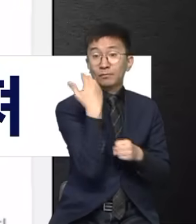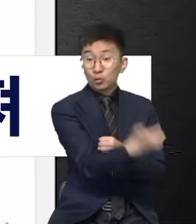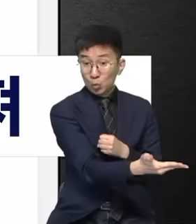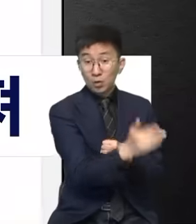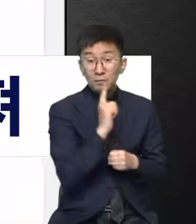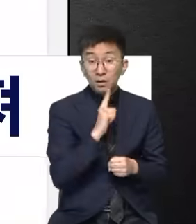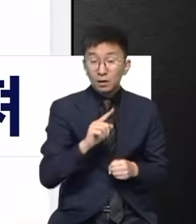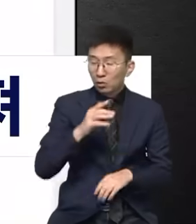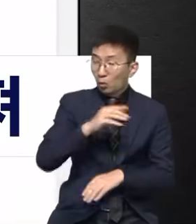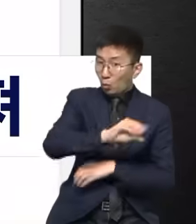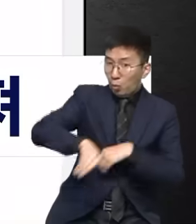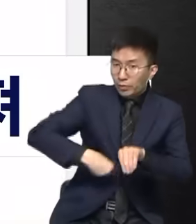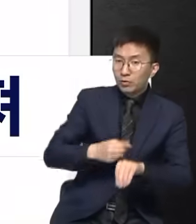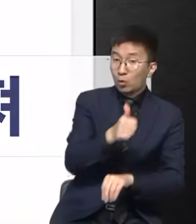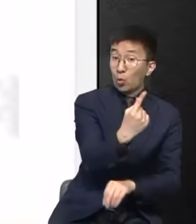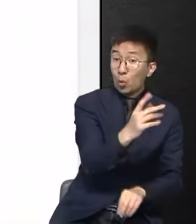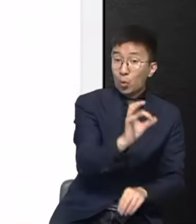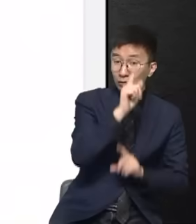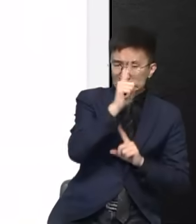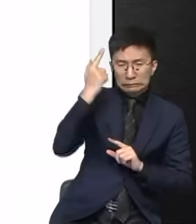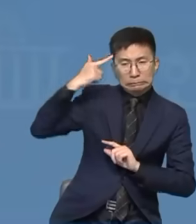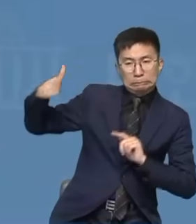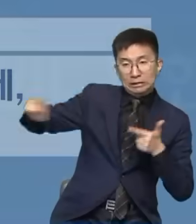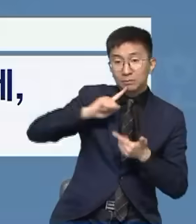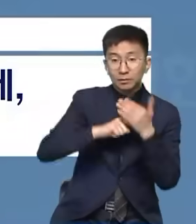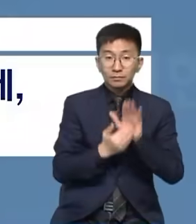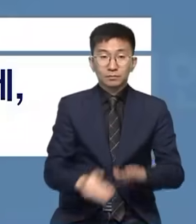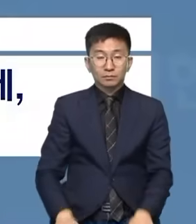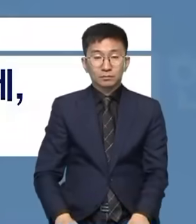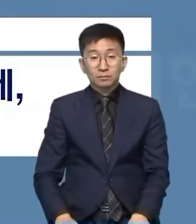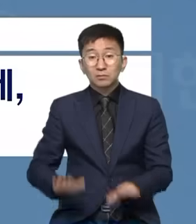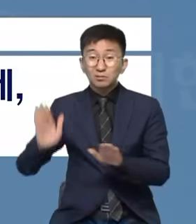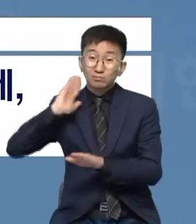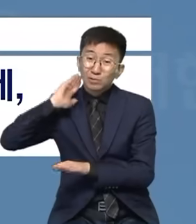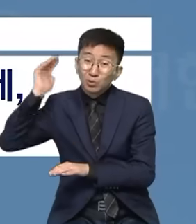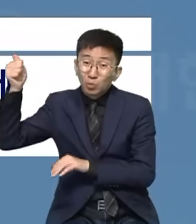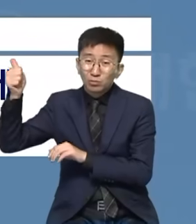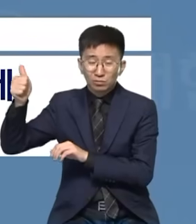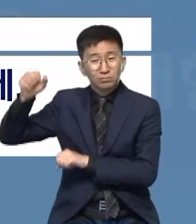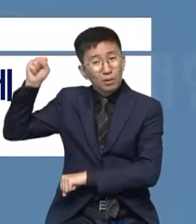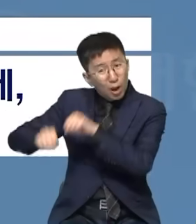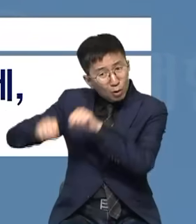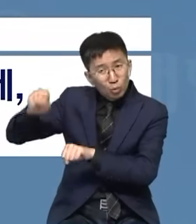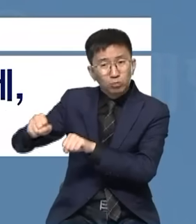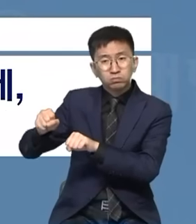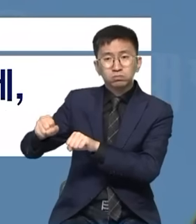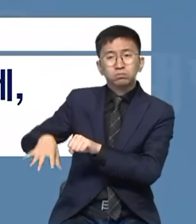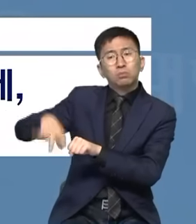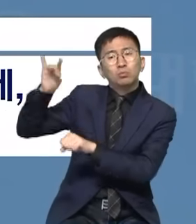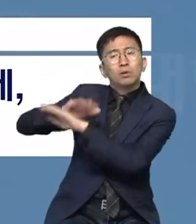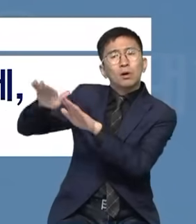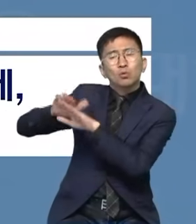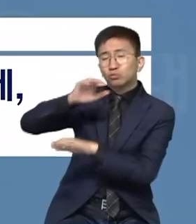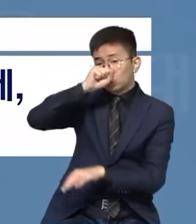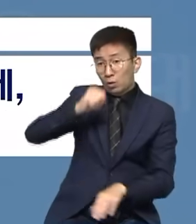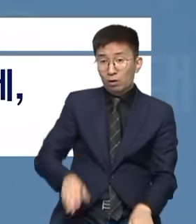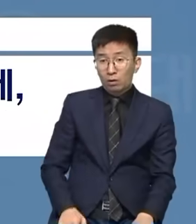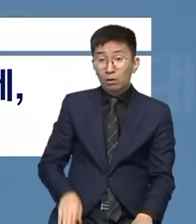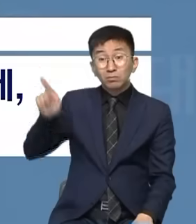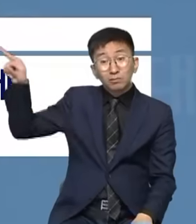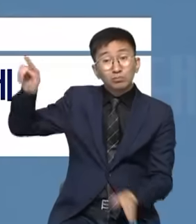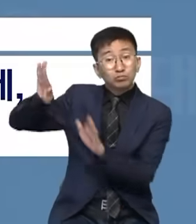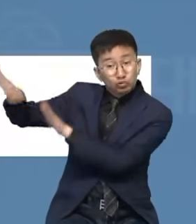대해선 당사자들의 반발이 이어지고 있습니다. 지금은 대통령께서 어떻게 하시냐에 모든 집중이 돼 있는 상황인데 그거 빼놓고 다